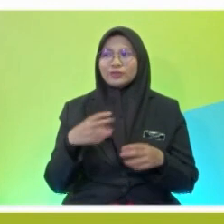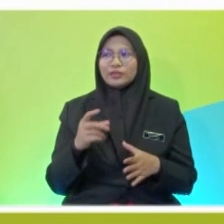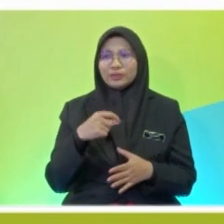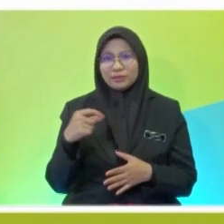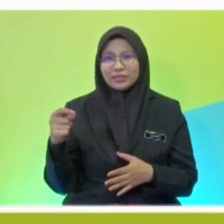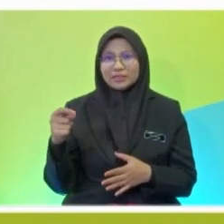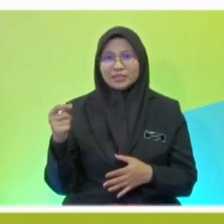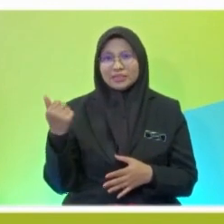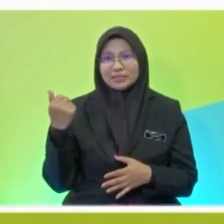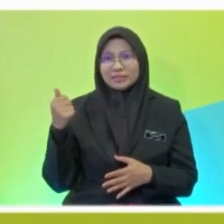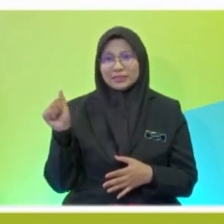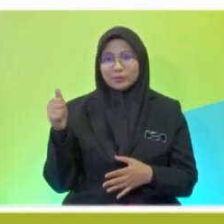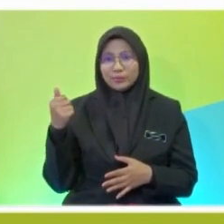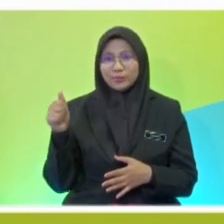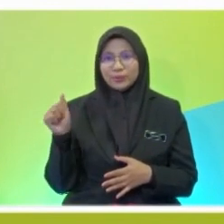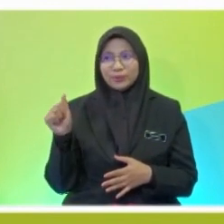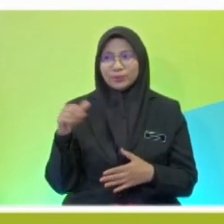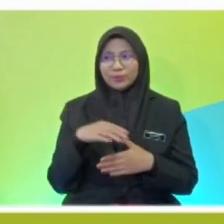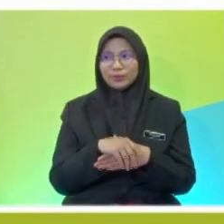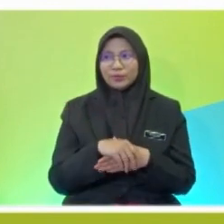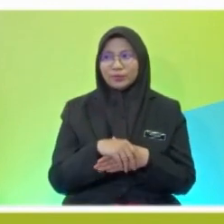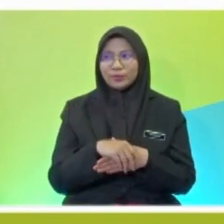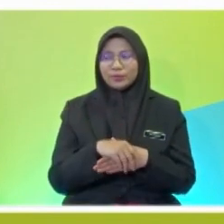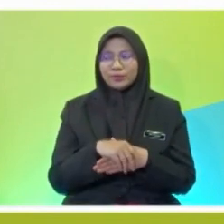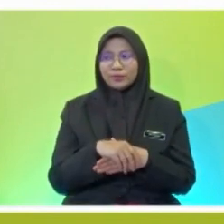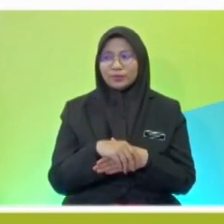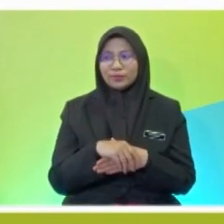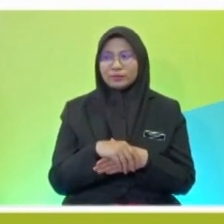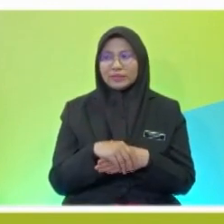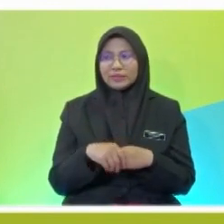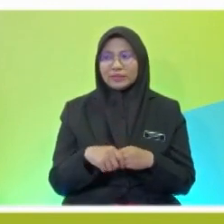Betul tapi kita ada form Yuli untuk mengidentifikasi